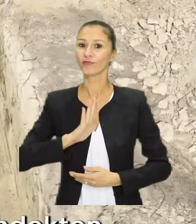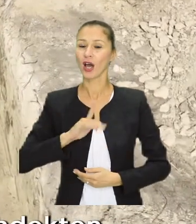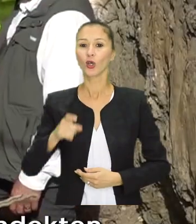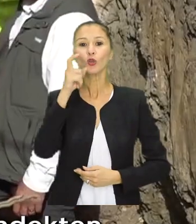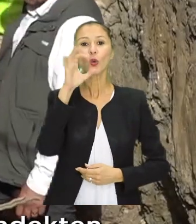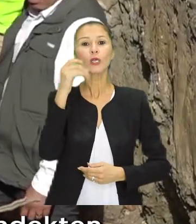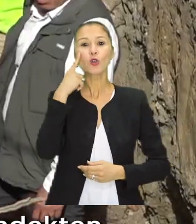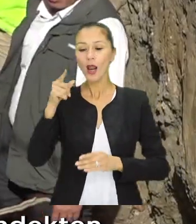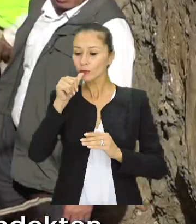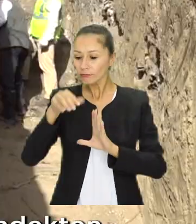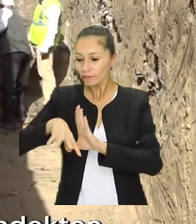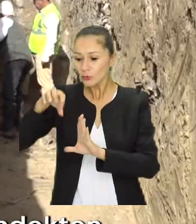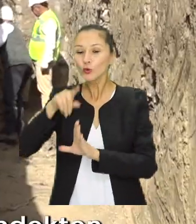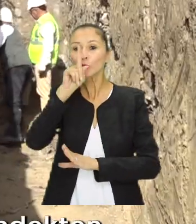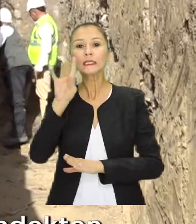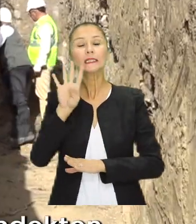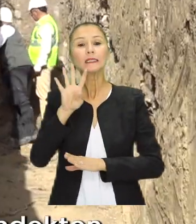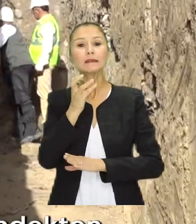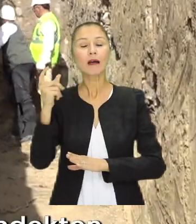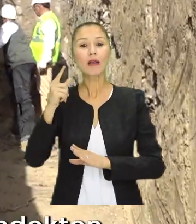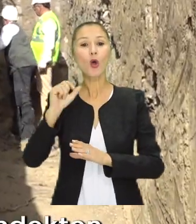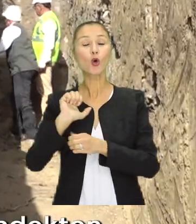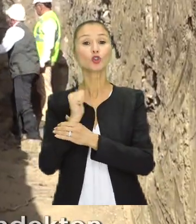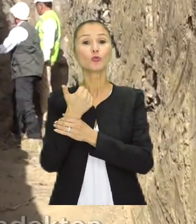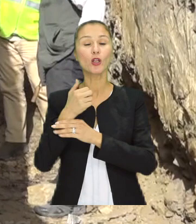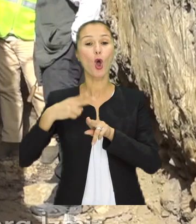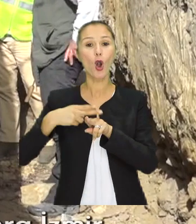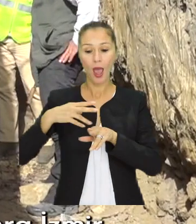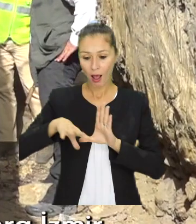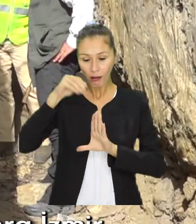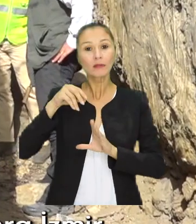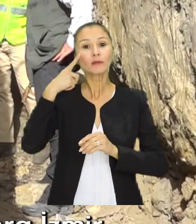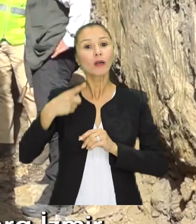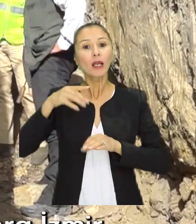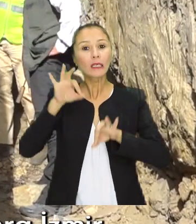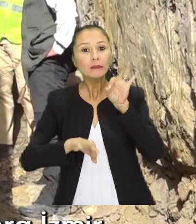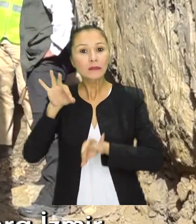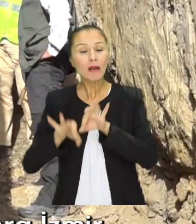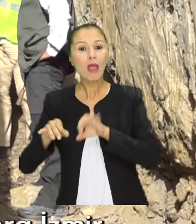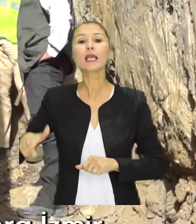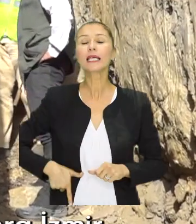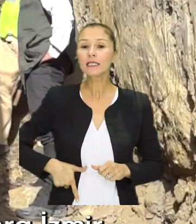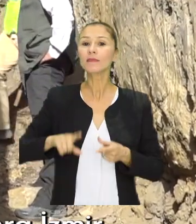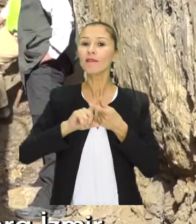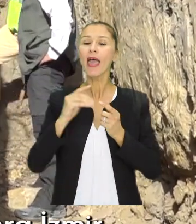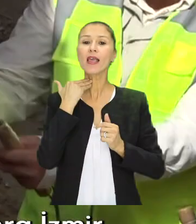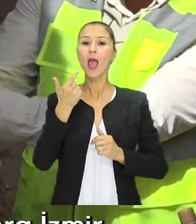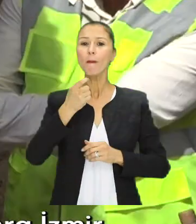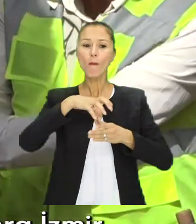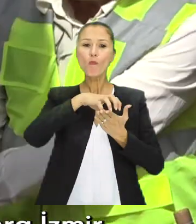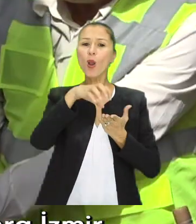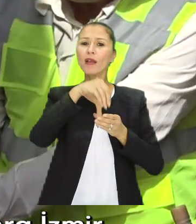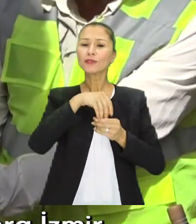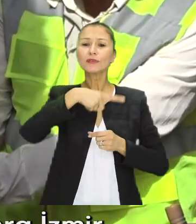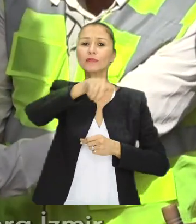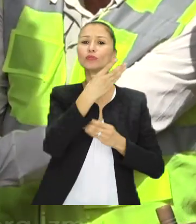sürüyor. 90 hendekten 140'tan fazla örnek alan uzmanlar, örnekler incelendikten sonra İzmir ve Ege